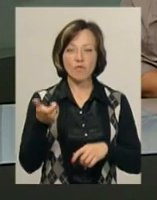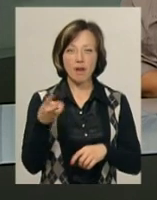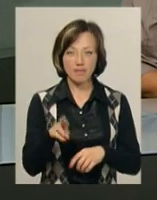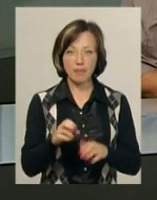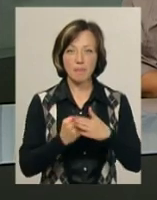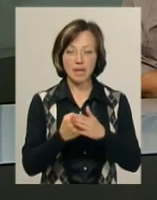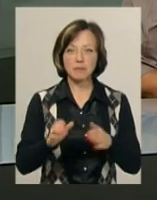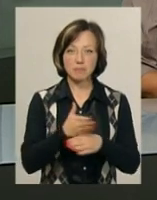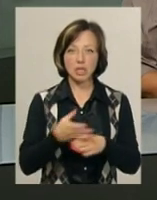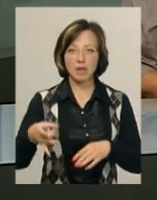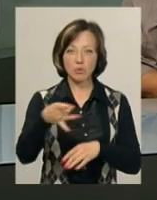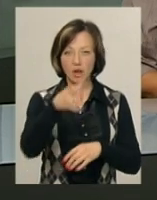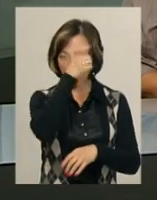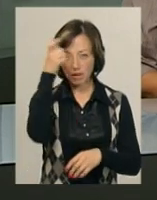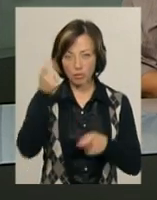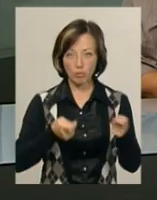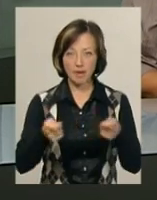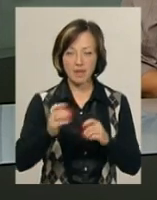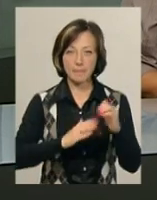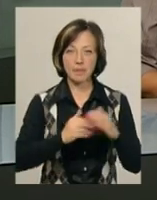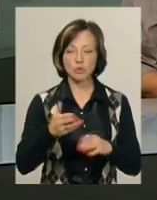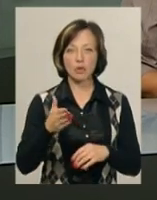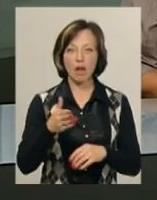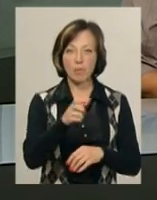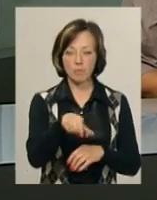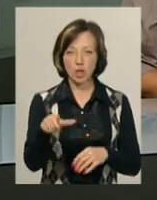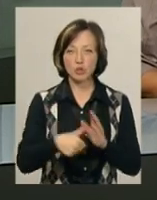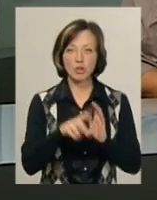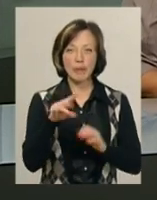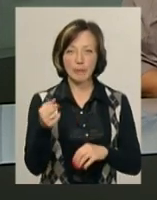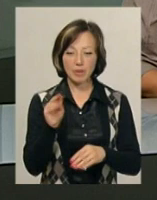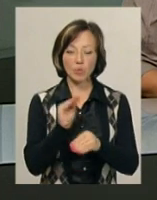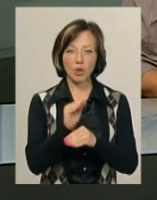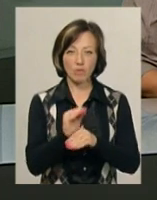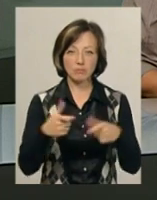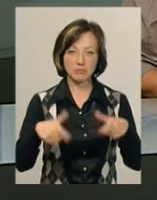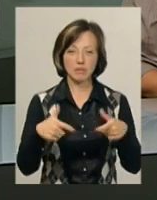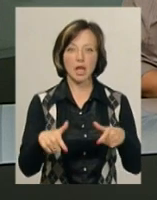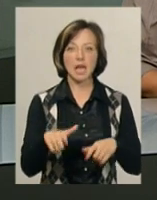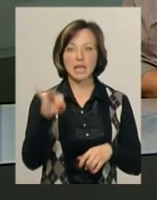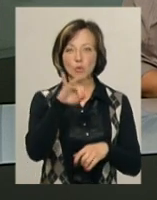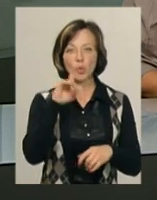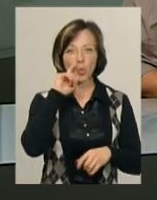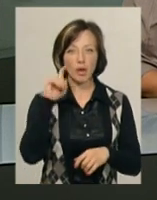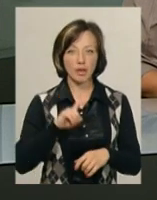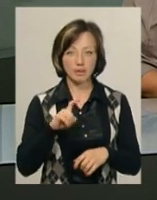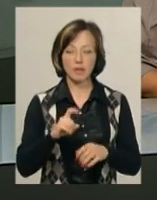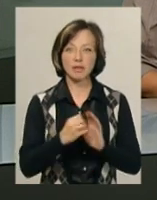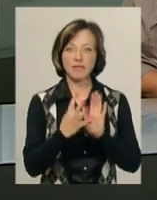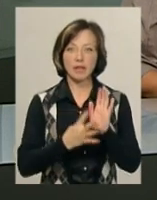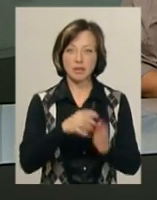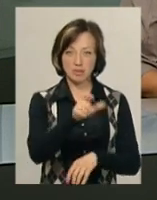базі Міжрегіональної академії управління персоналом. 6 липня тут додатково складатимуть ЗНО з історії України –